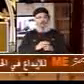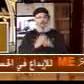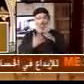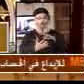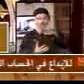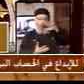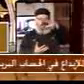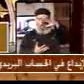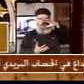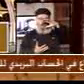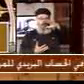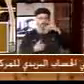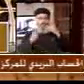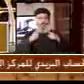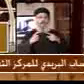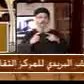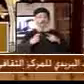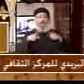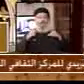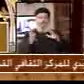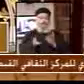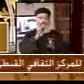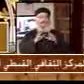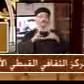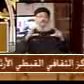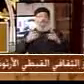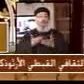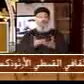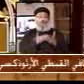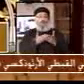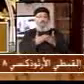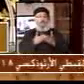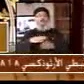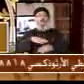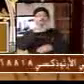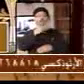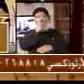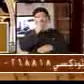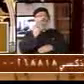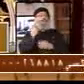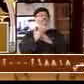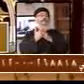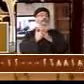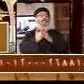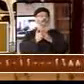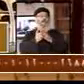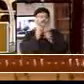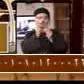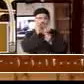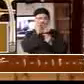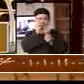ويخمر ويتخبز ويشبع بسبب الخميرة الصغيرة ده هي.